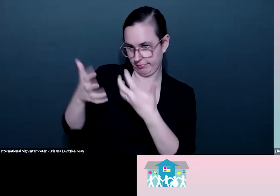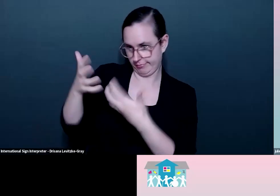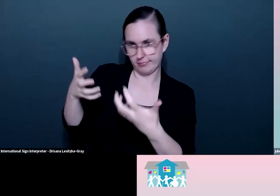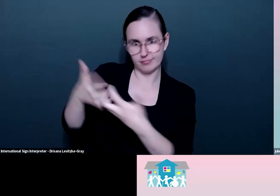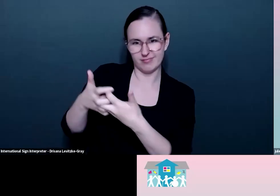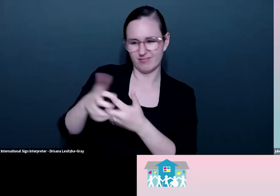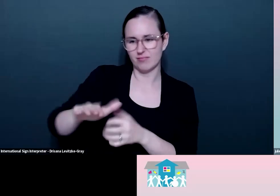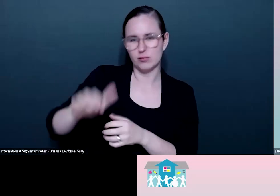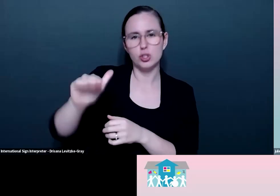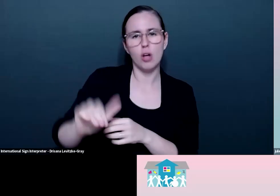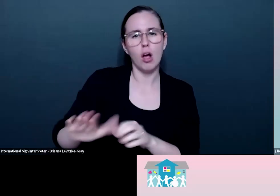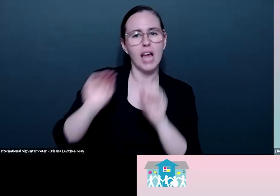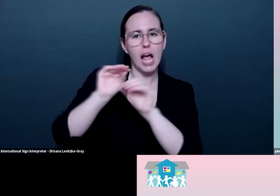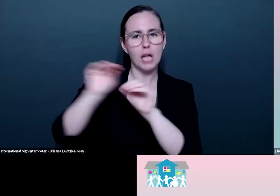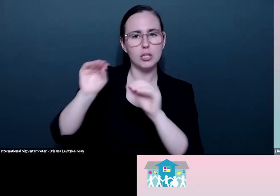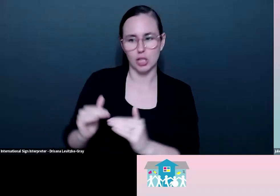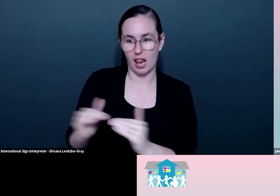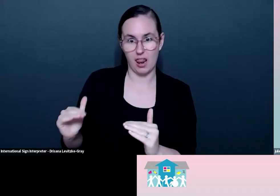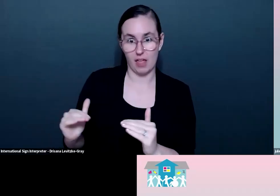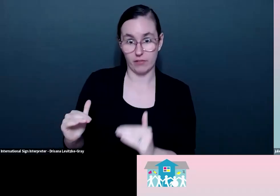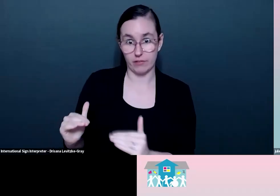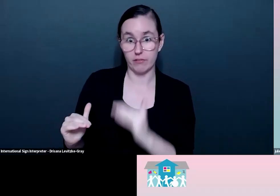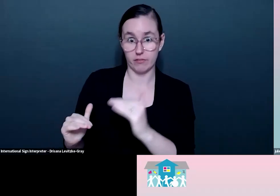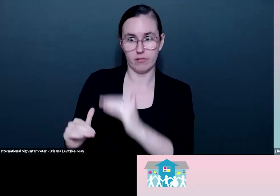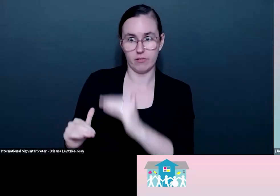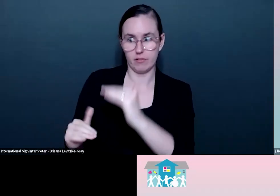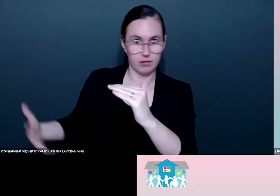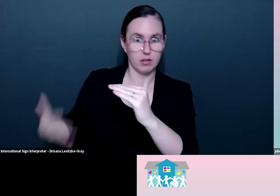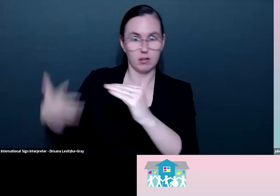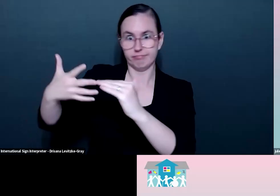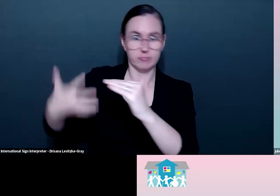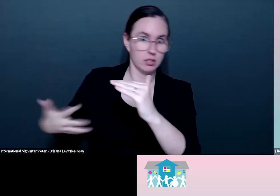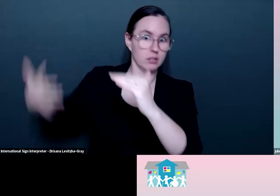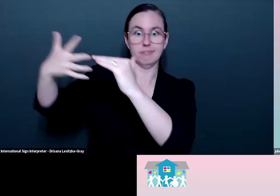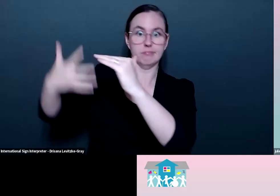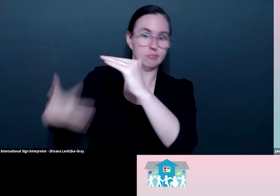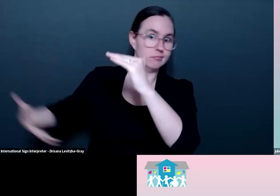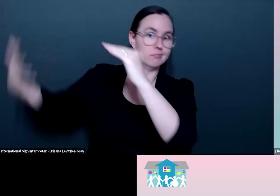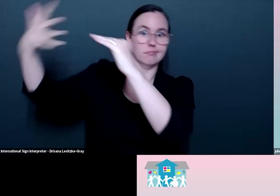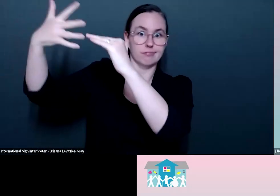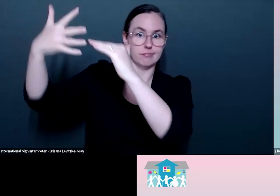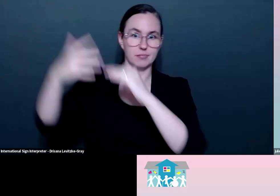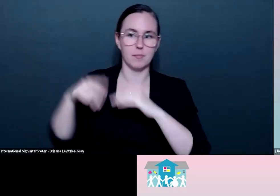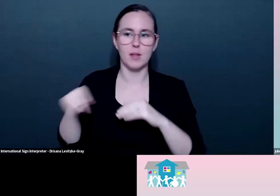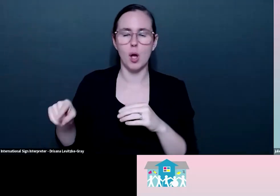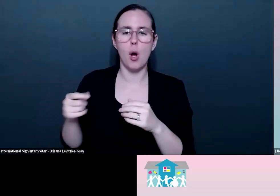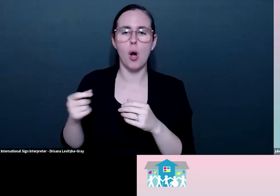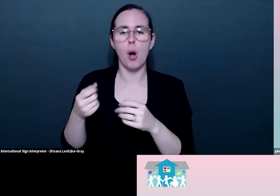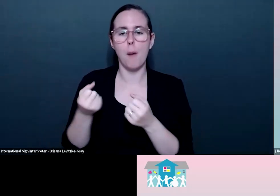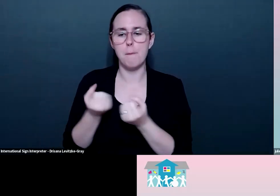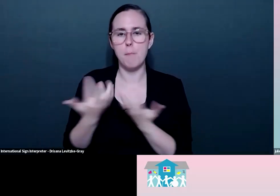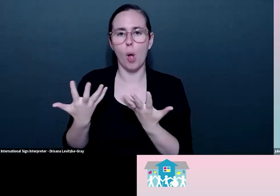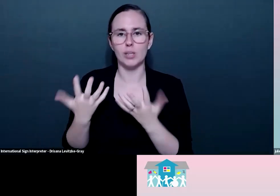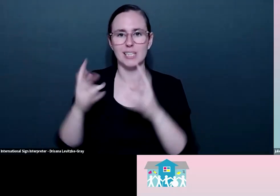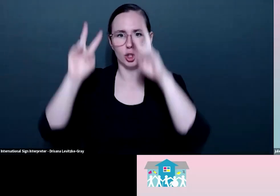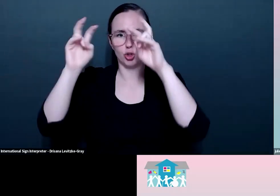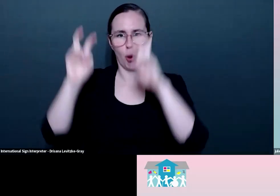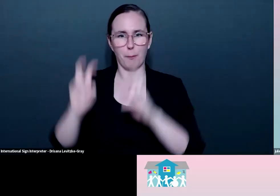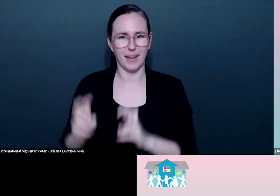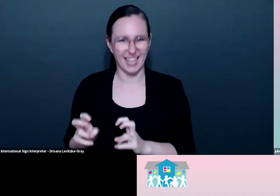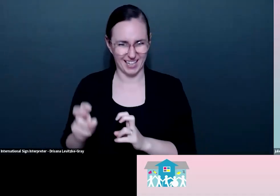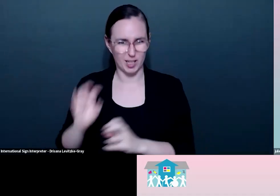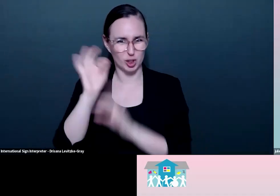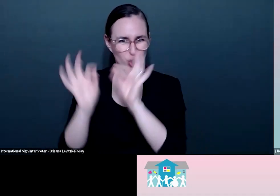de l'enfant. Alors, mais partie de ce module peut être utilisée dans